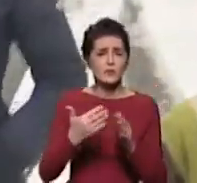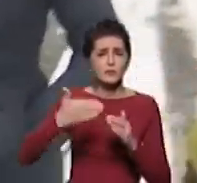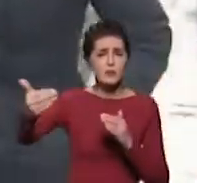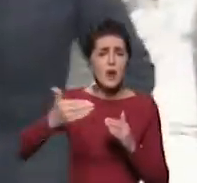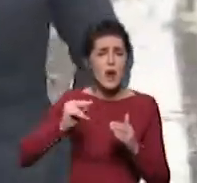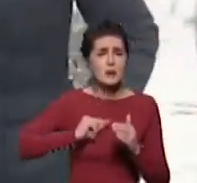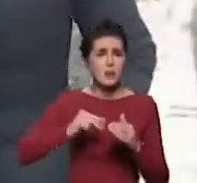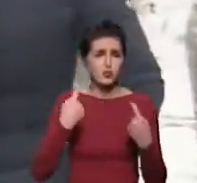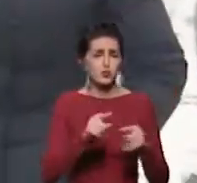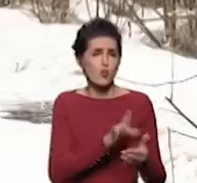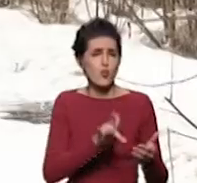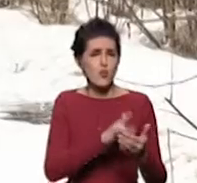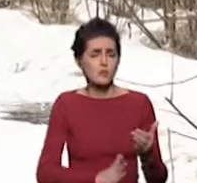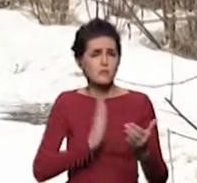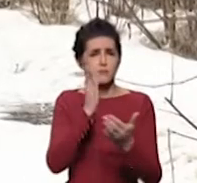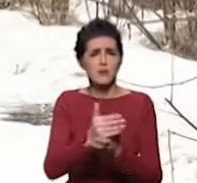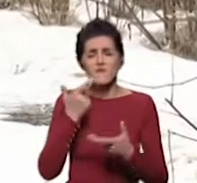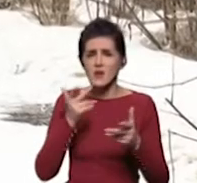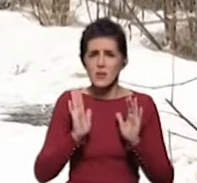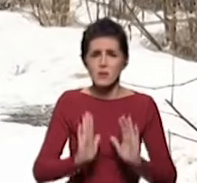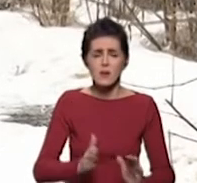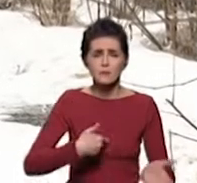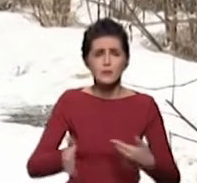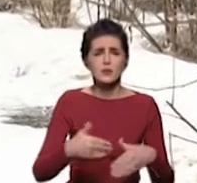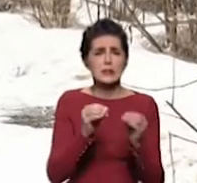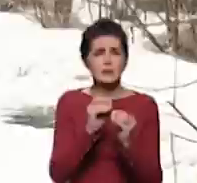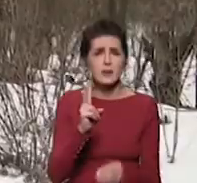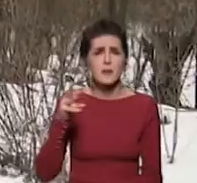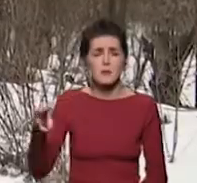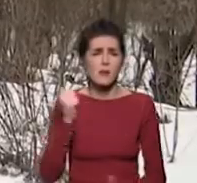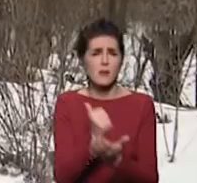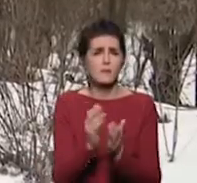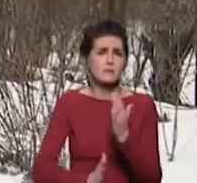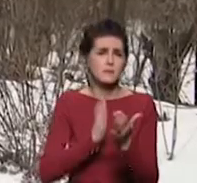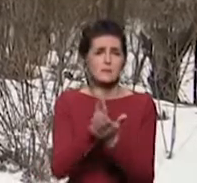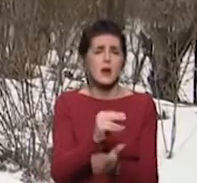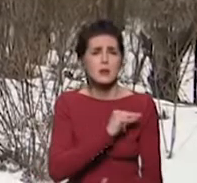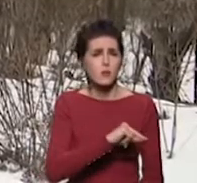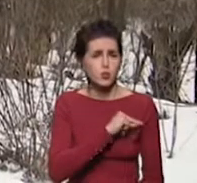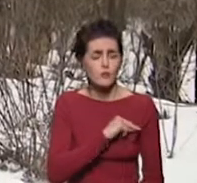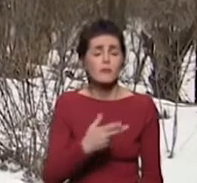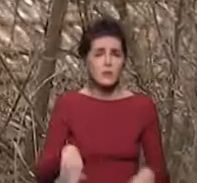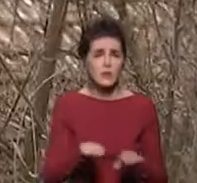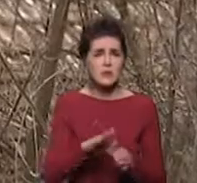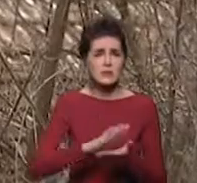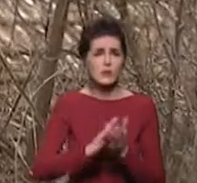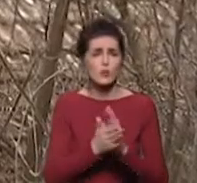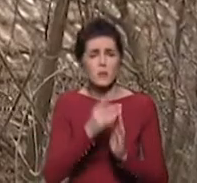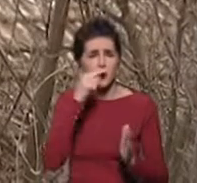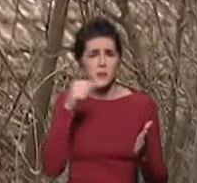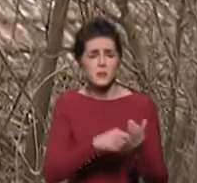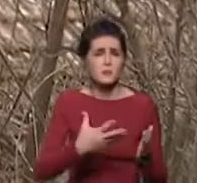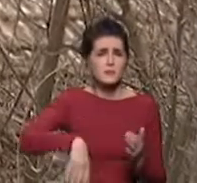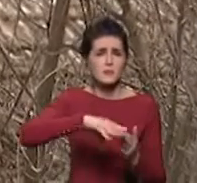Костянтинівці. Щодня чоловік долає 10 кілометрів в один бік, аби дістатися роботи. У такій же ситуації опинилися